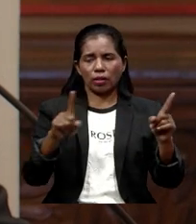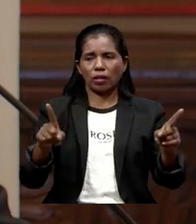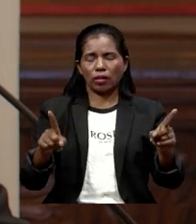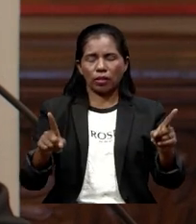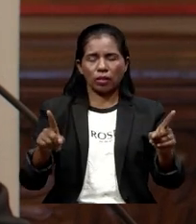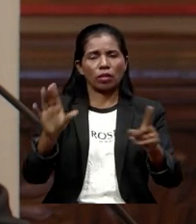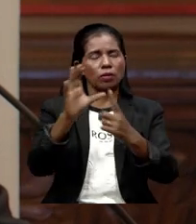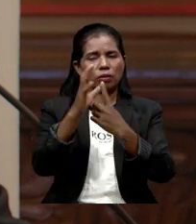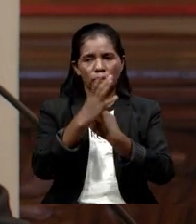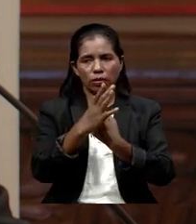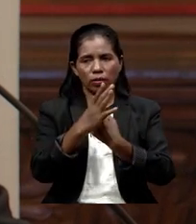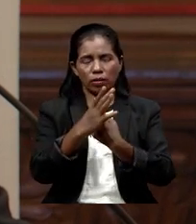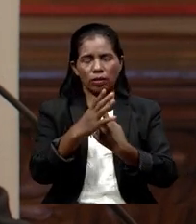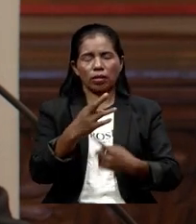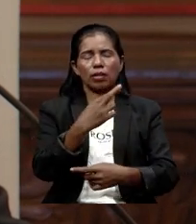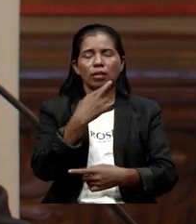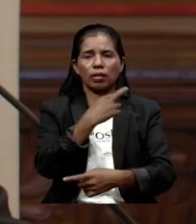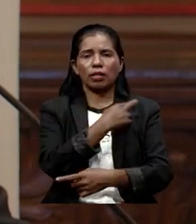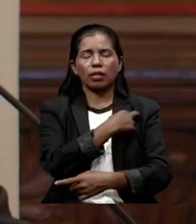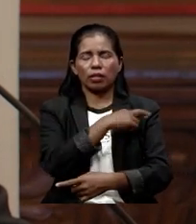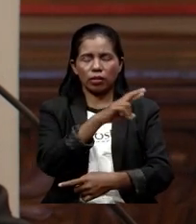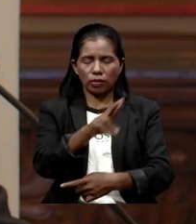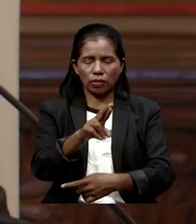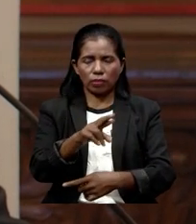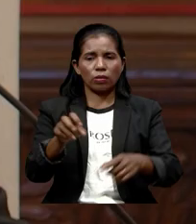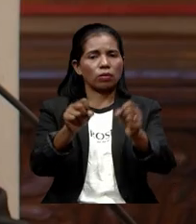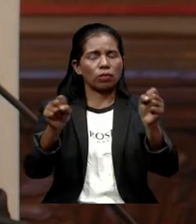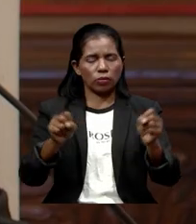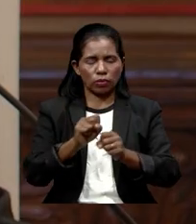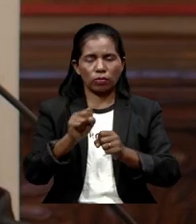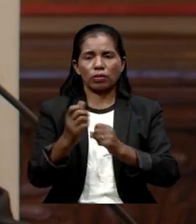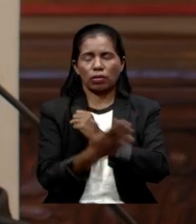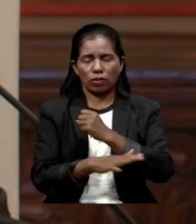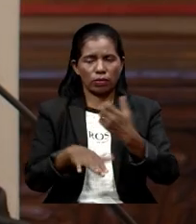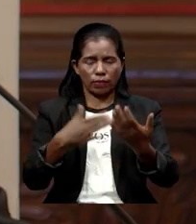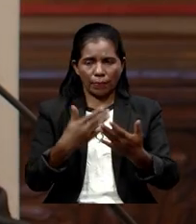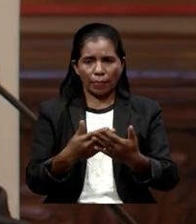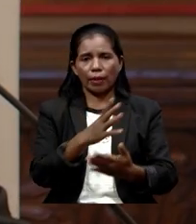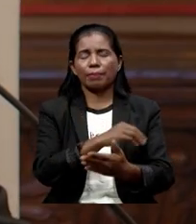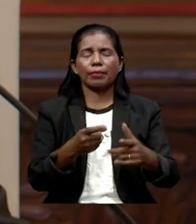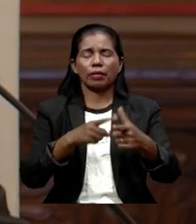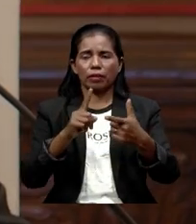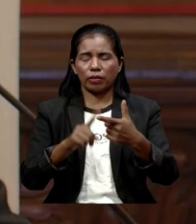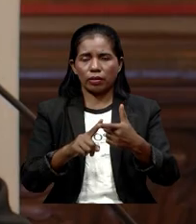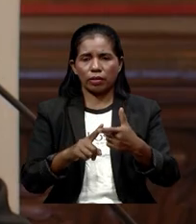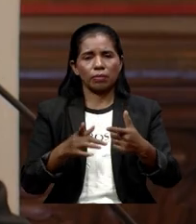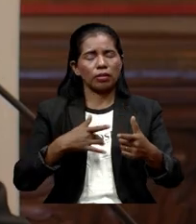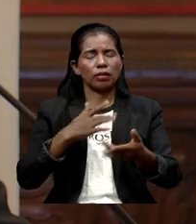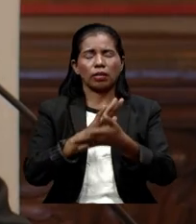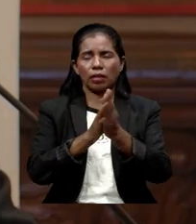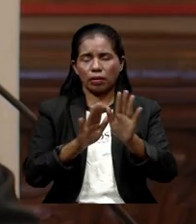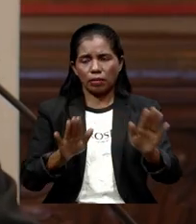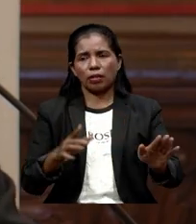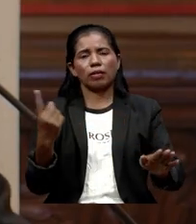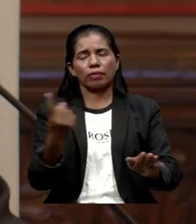budaya, agama, dan suku bangsa. Terus berupaya menjaga harmoni di